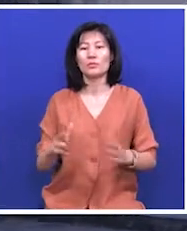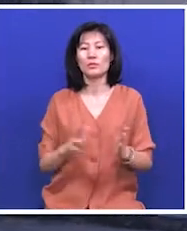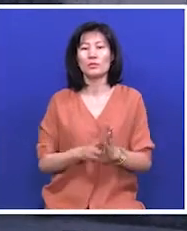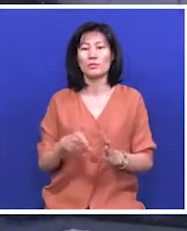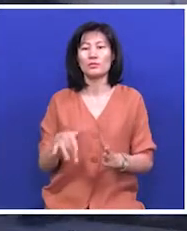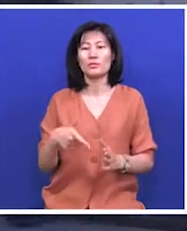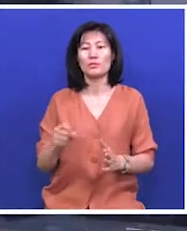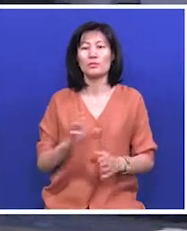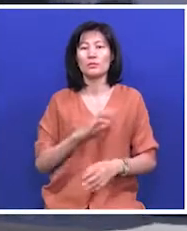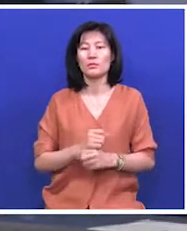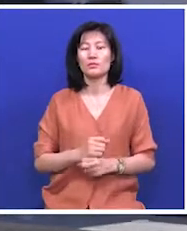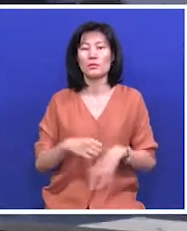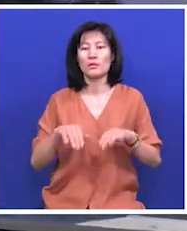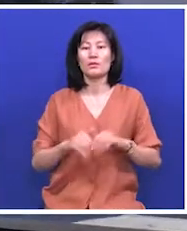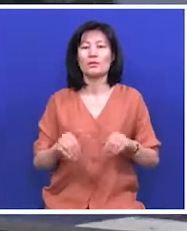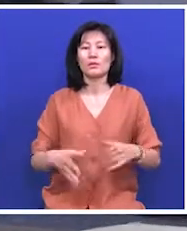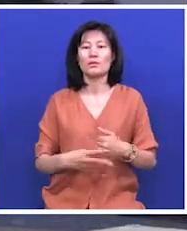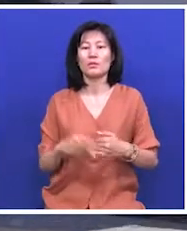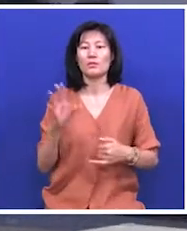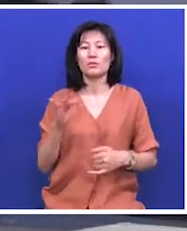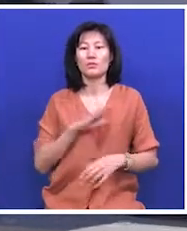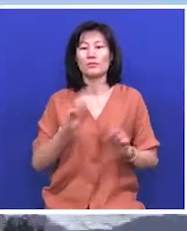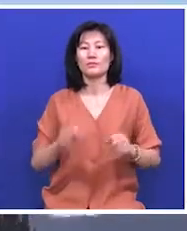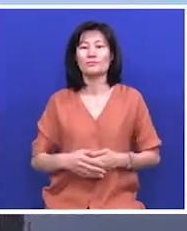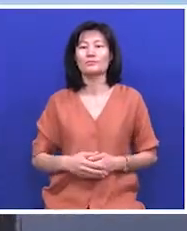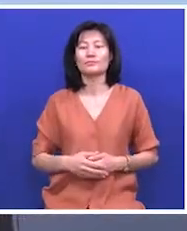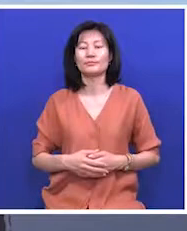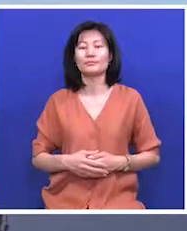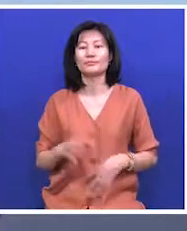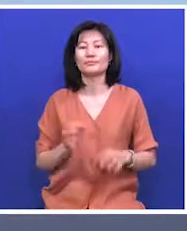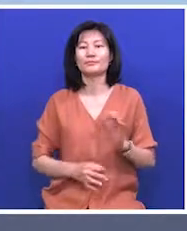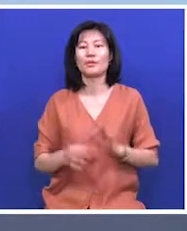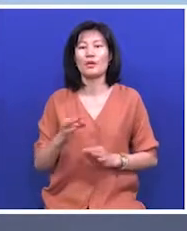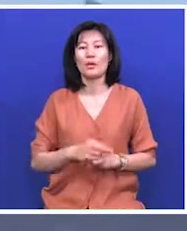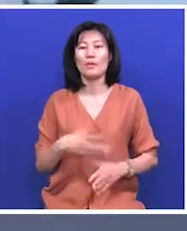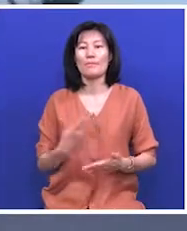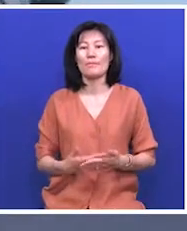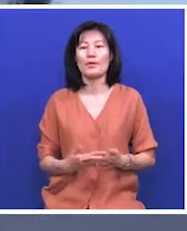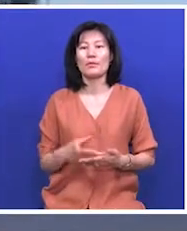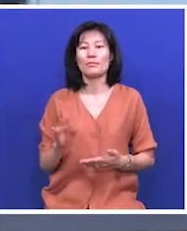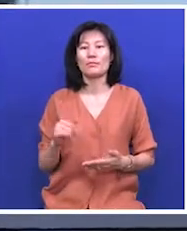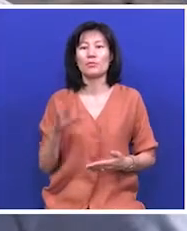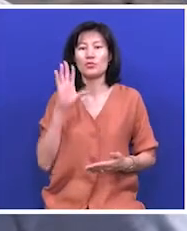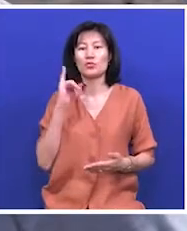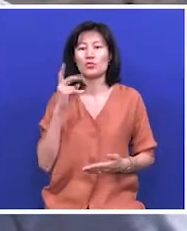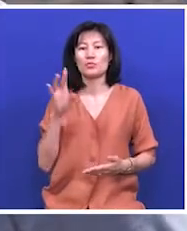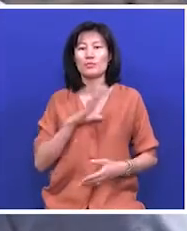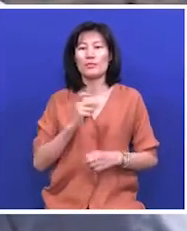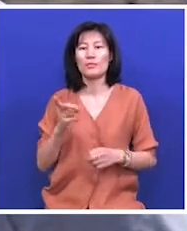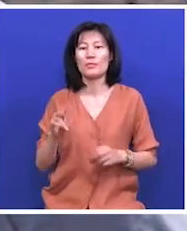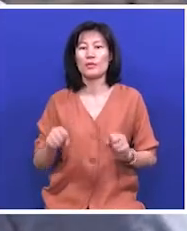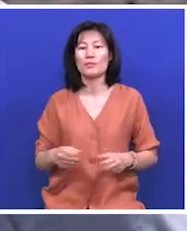бұзылып, 8000 гектар жерге егістік алқапты су шайып кеткен болатын. Құрылыс нысандары мынау су